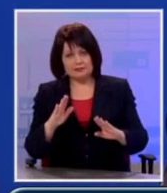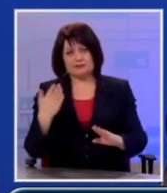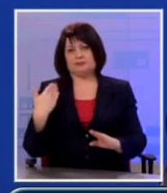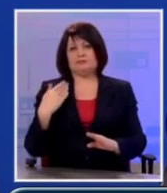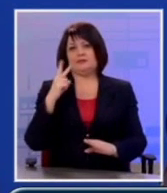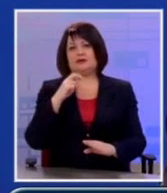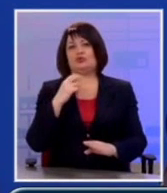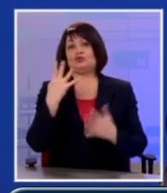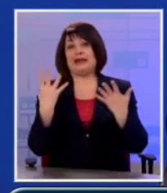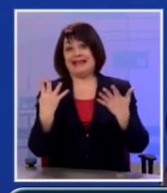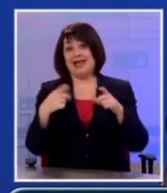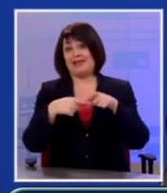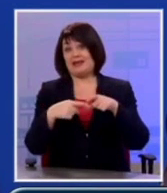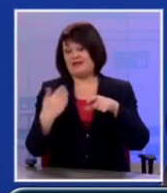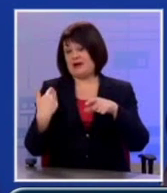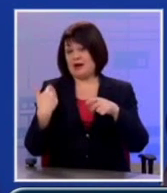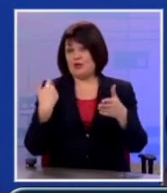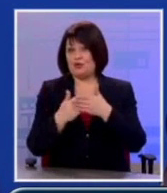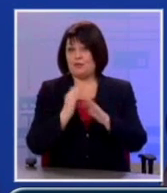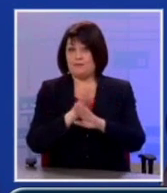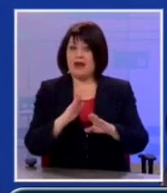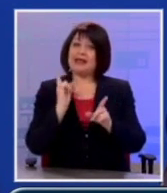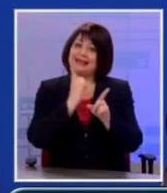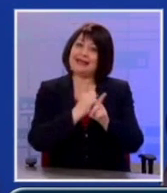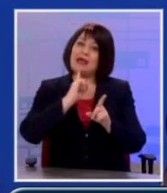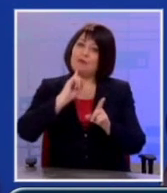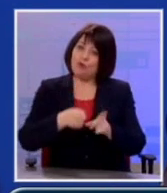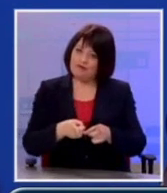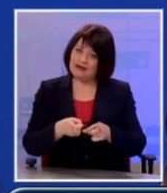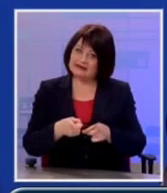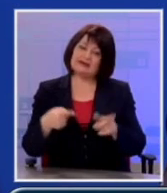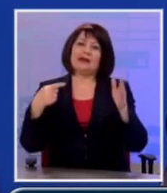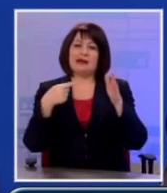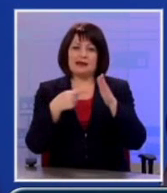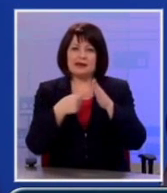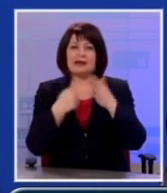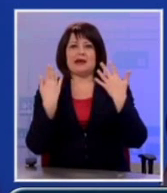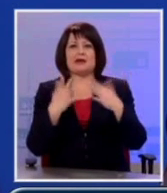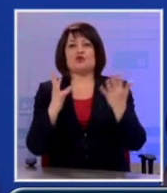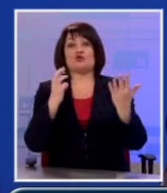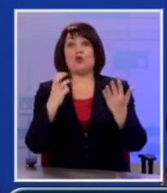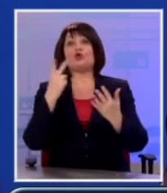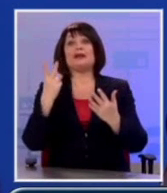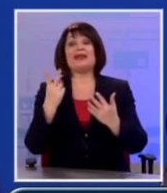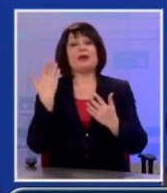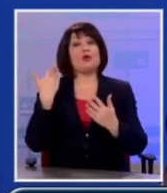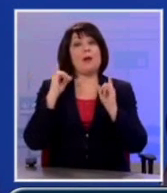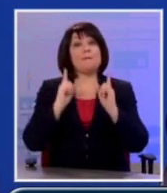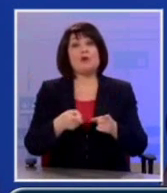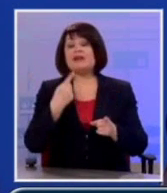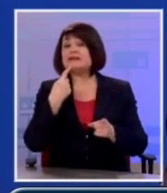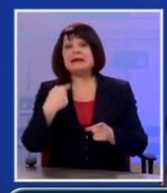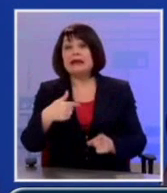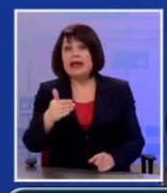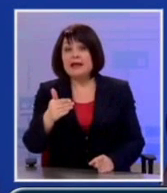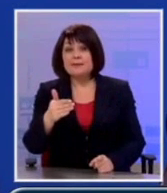29 Δεκέμβρη, υπάρχει ειδική απόφαση από το 1982, η οποία